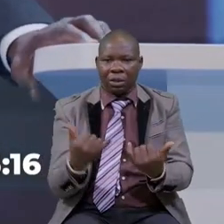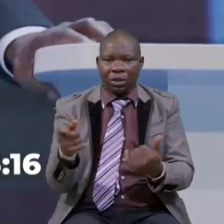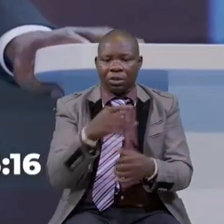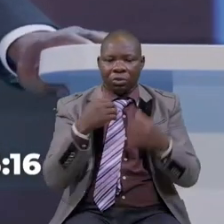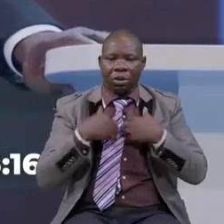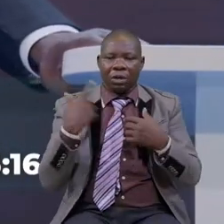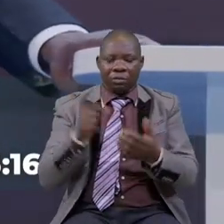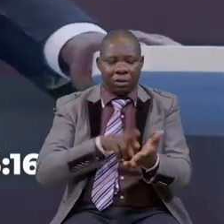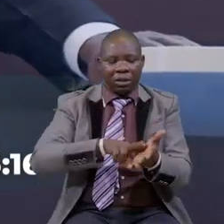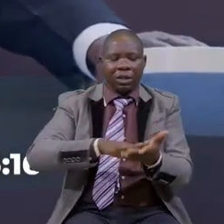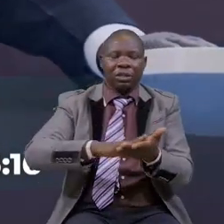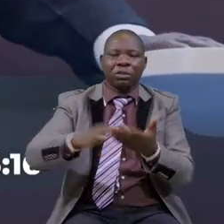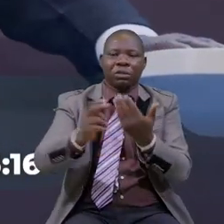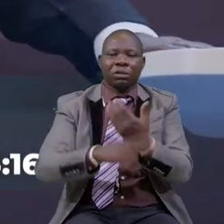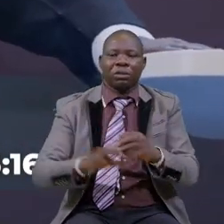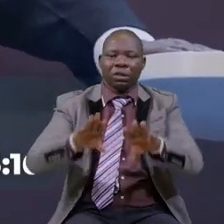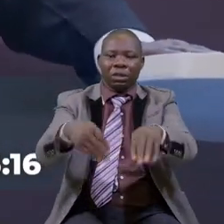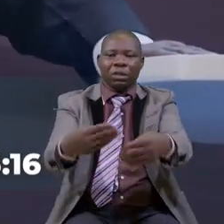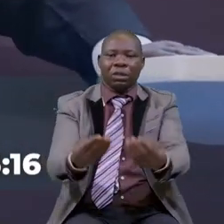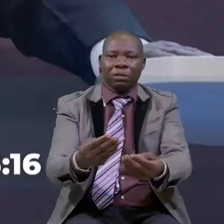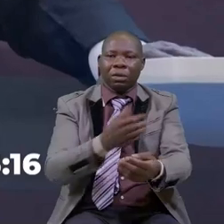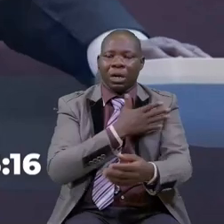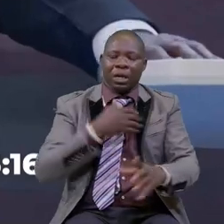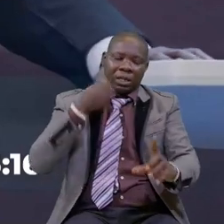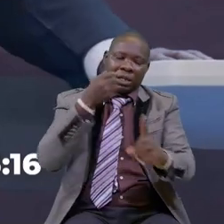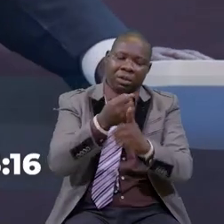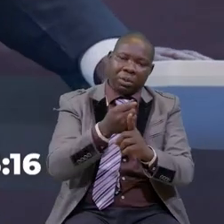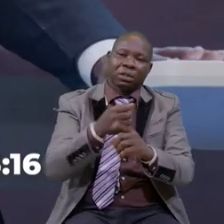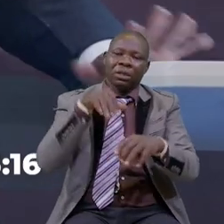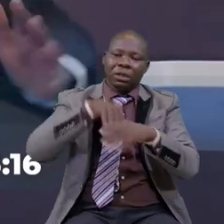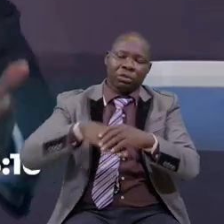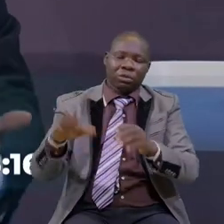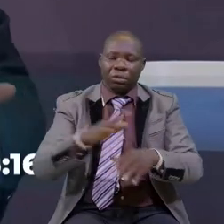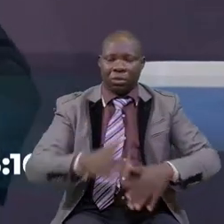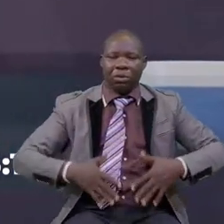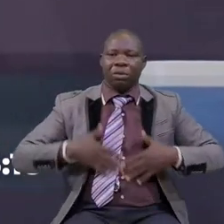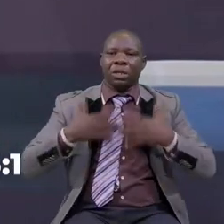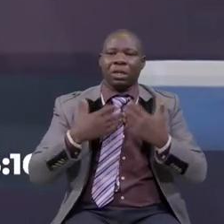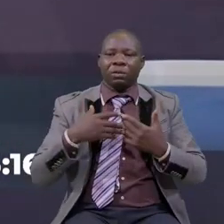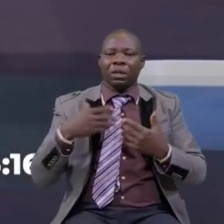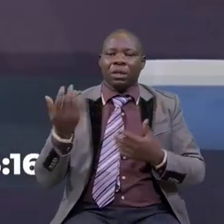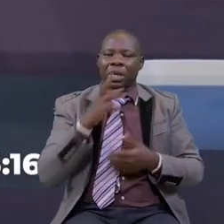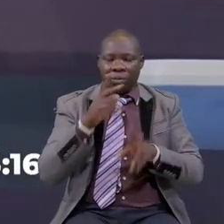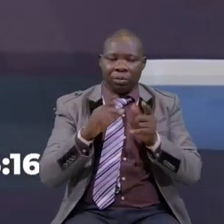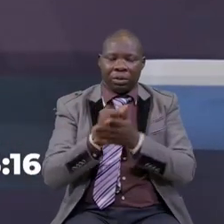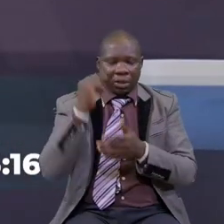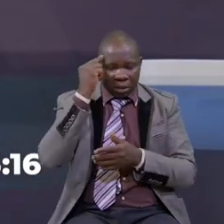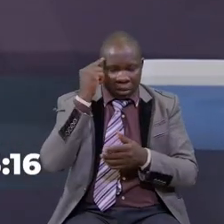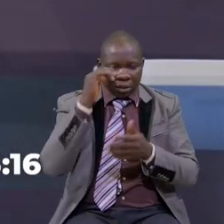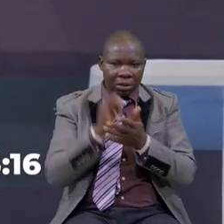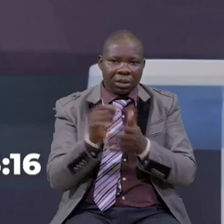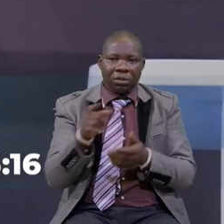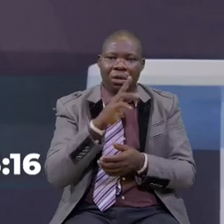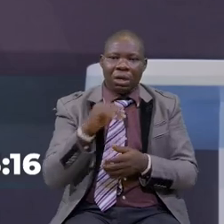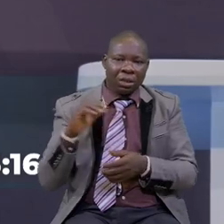maintenant, tu as la justice imputée et impartie dans ta vie. Il y a des gens qui pensent que tu